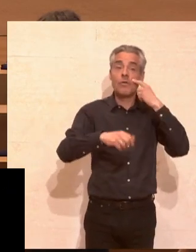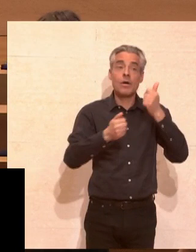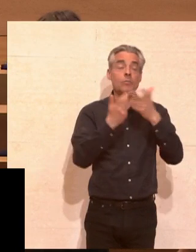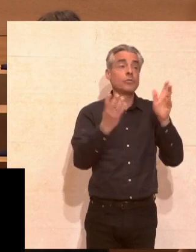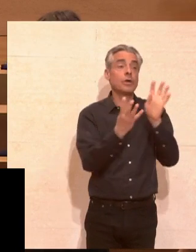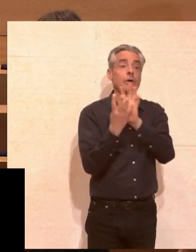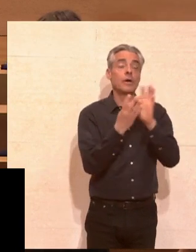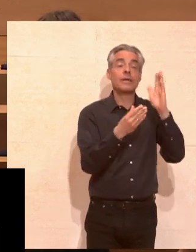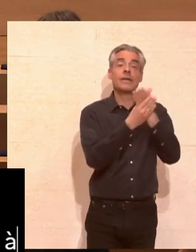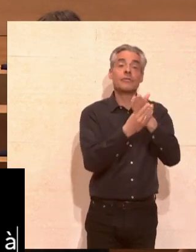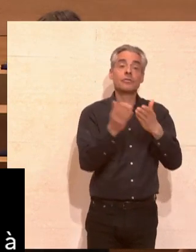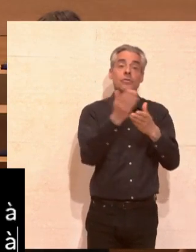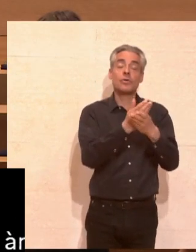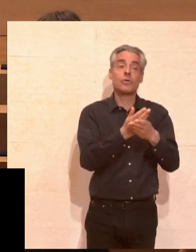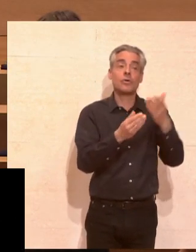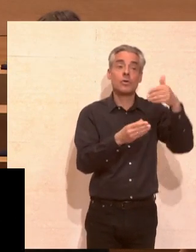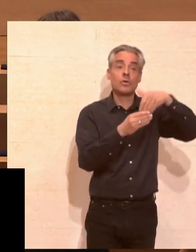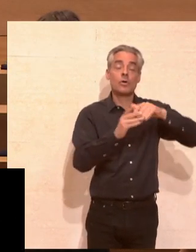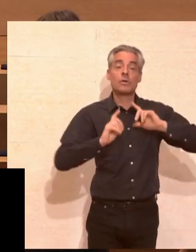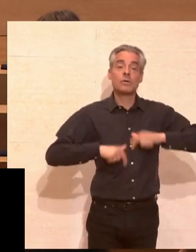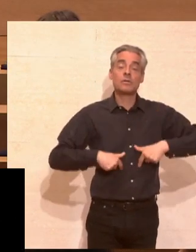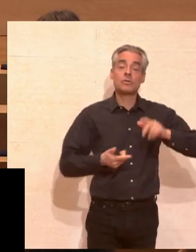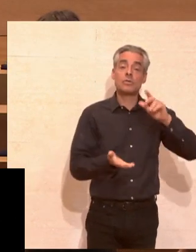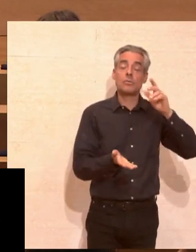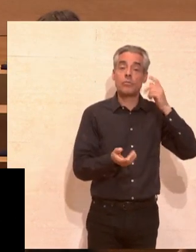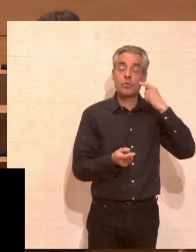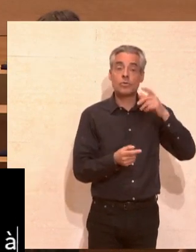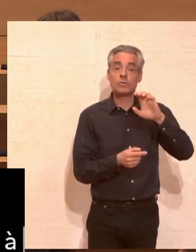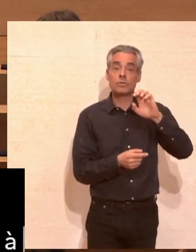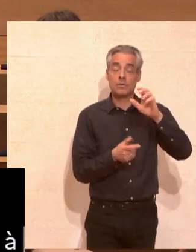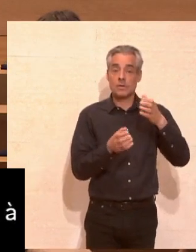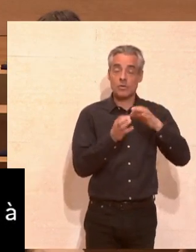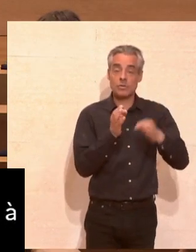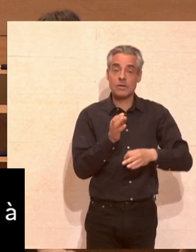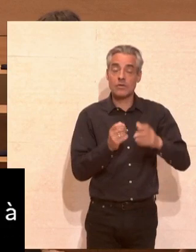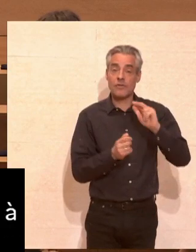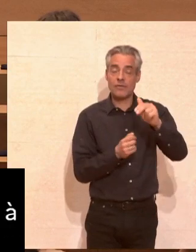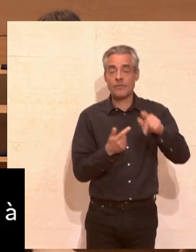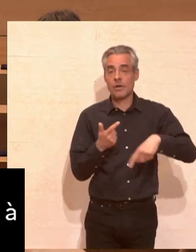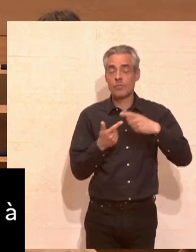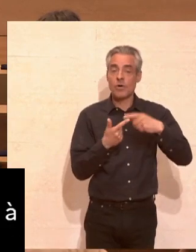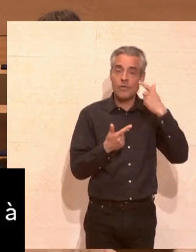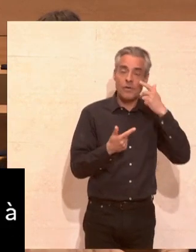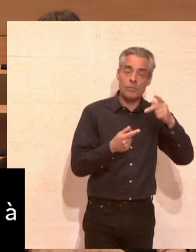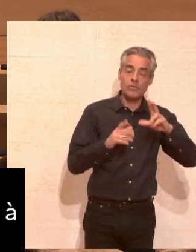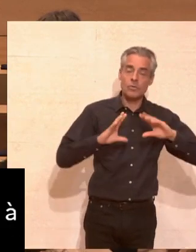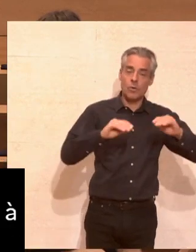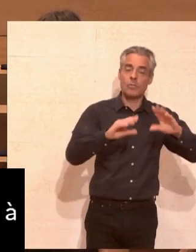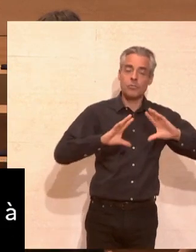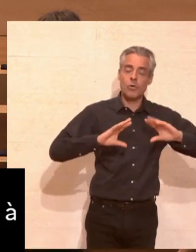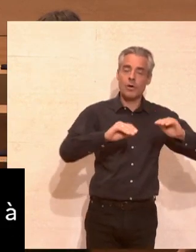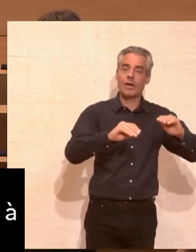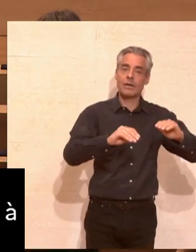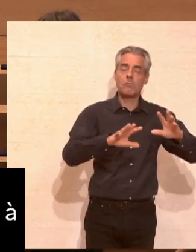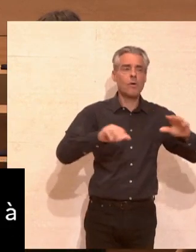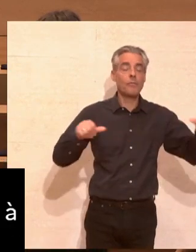différentes interventions qui ont pu être faites dans le milieu scolaire et les effets qu'ils ont pu avoir, et avoir le côté très pratique et